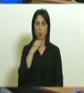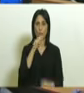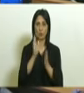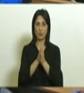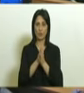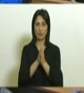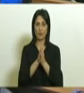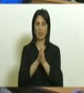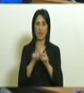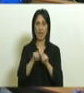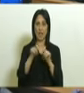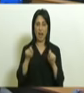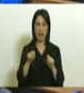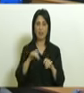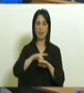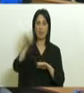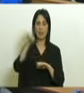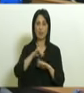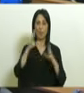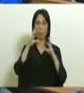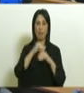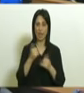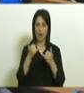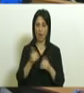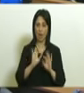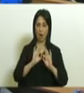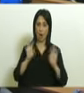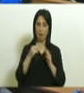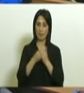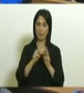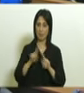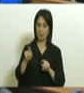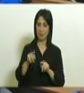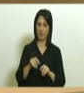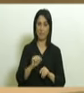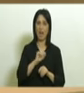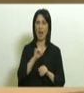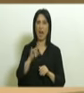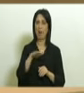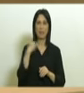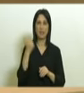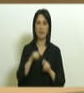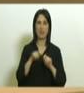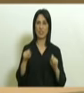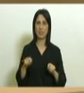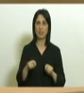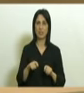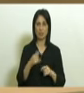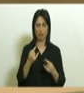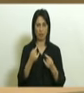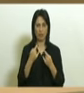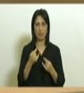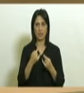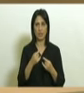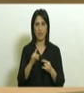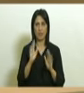რა. გავხსნით ფრენებსო და რაღაცნაირად მოახერხებთო და ეხა კომენტარია ფინანსის მინისტრის არ გვიღირს და იმიტომ არ ხსნითო. დაგხსნით ყველას თუ